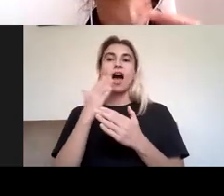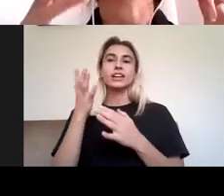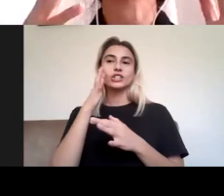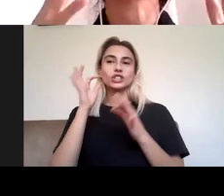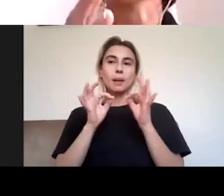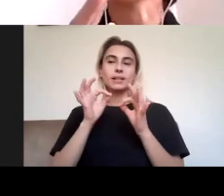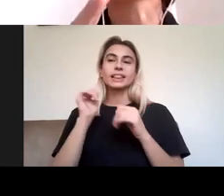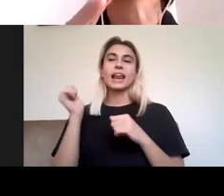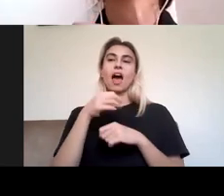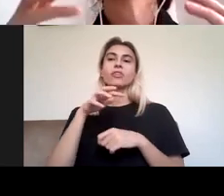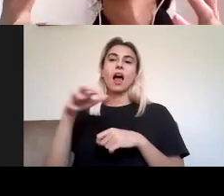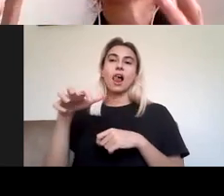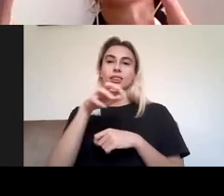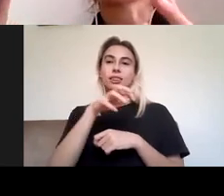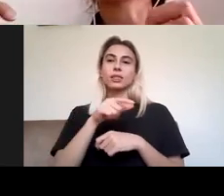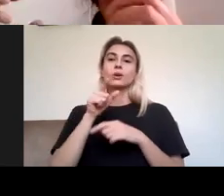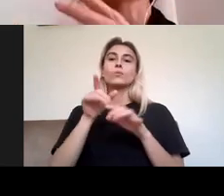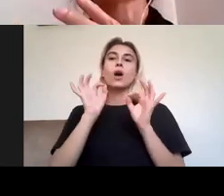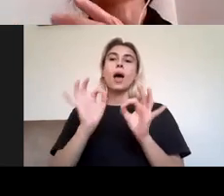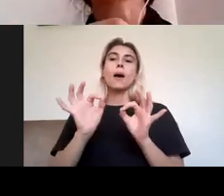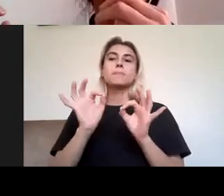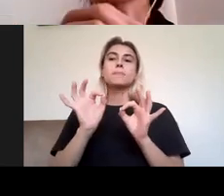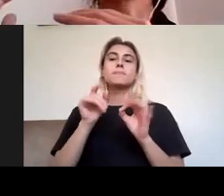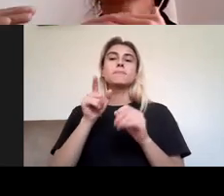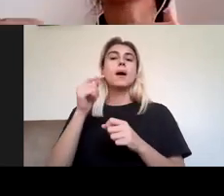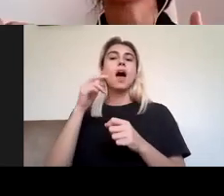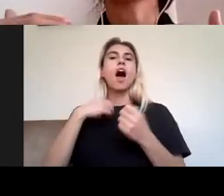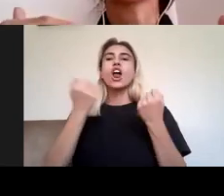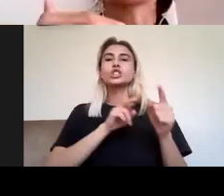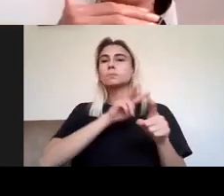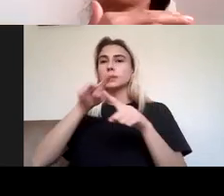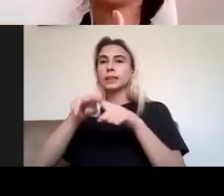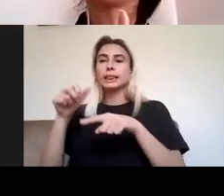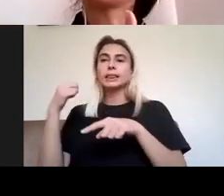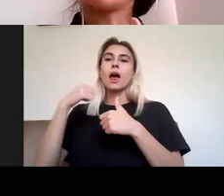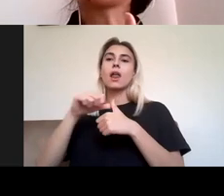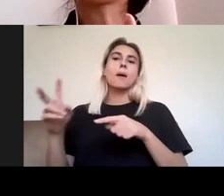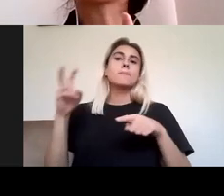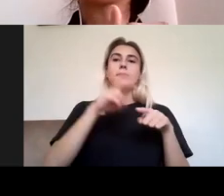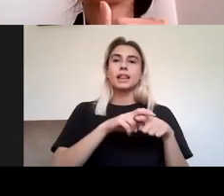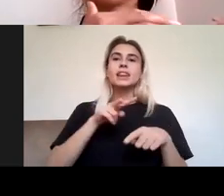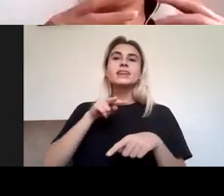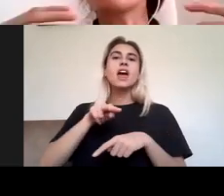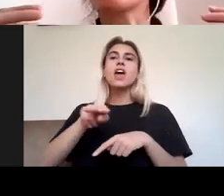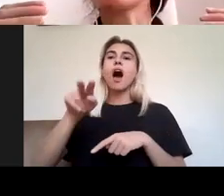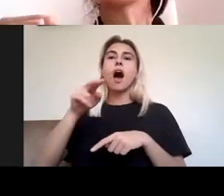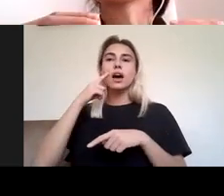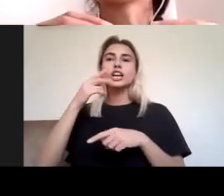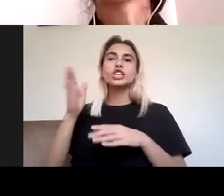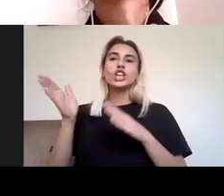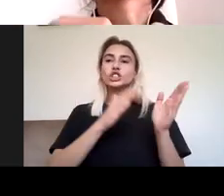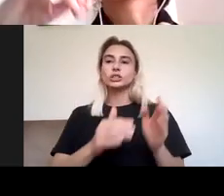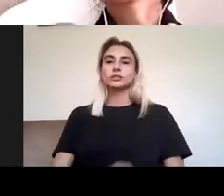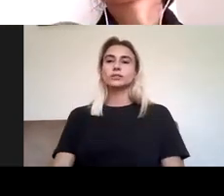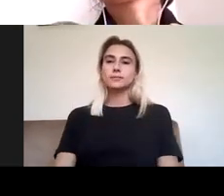alanlar. Çünkü bunların istasyonları, istasyonlardan araçlara geçiş, araçlardan tekrar istasyon ve yaya alanlarına geçiş süreci. Hocam